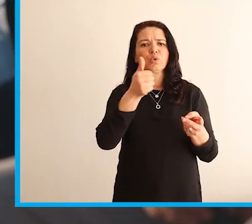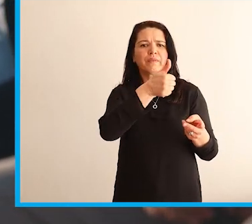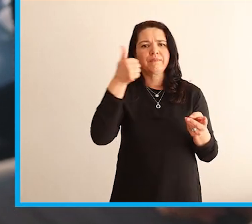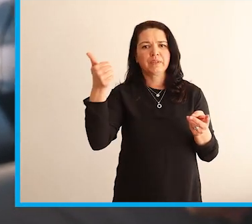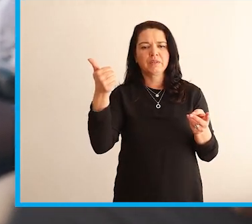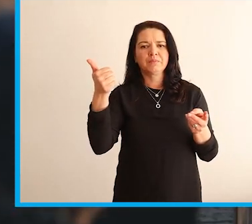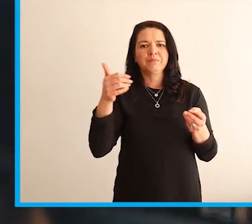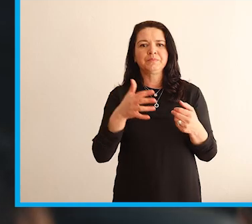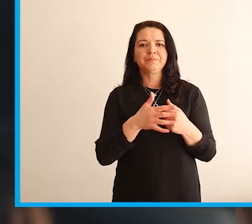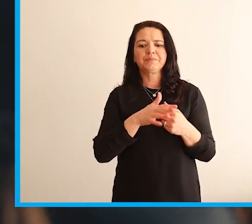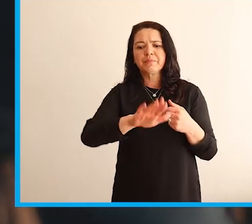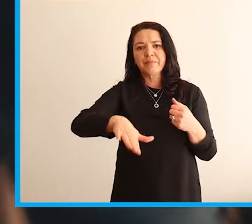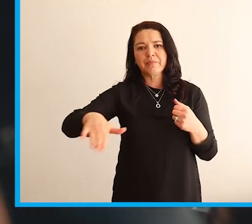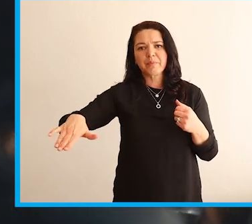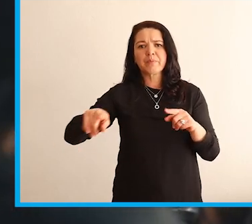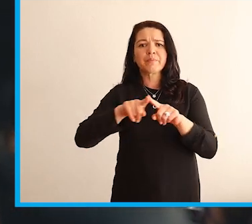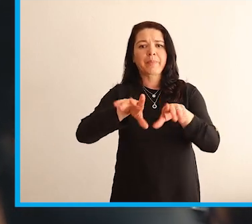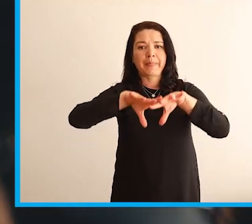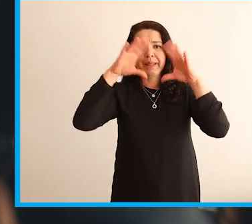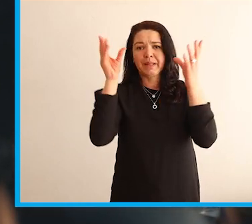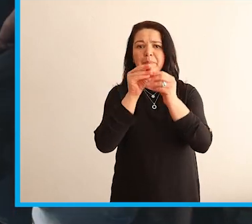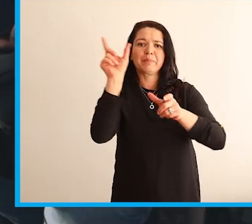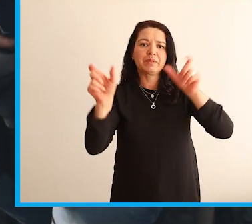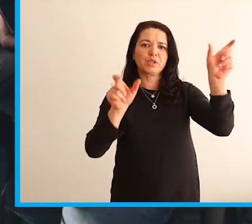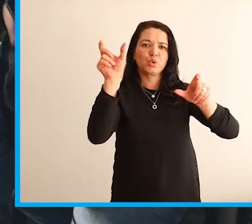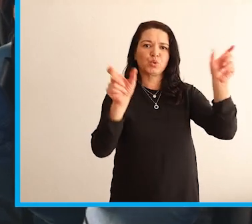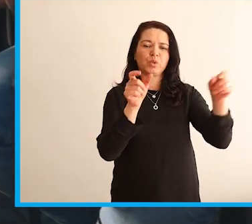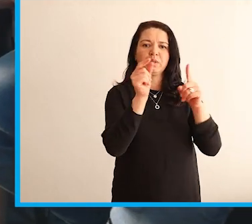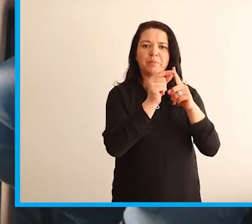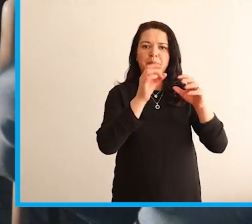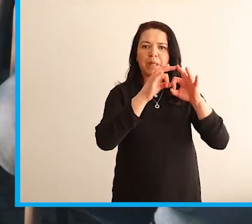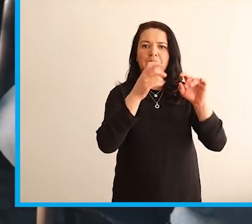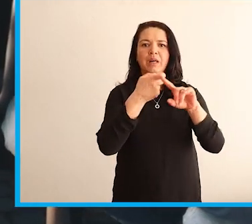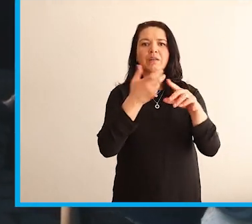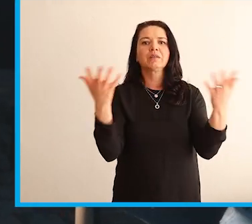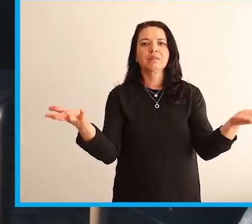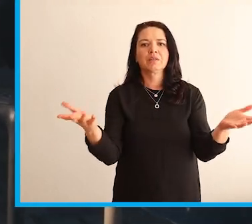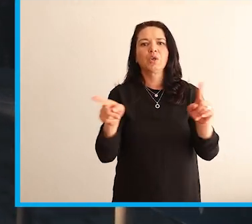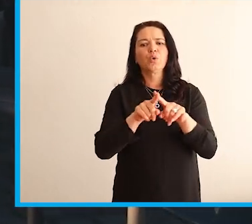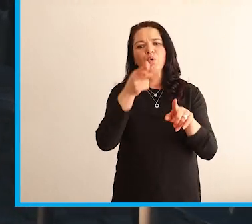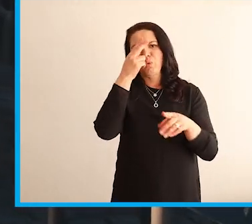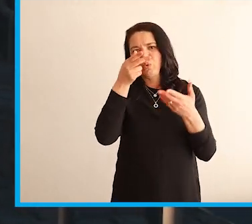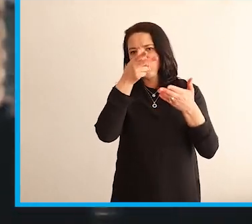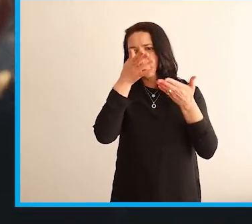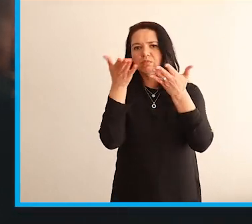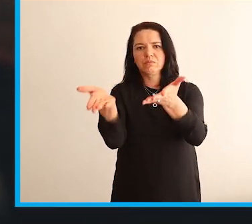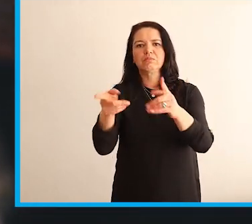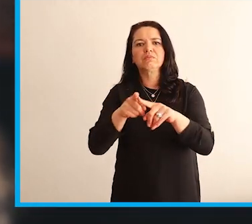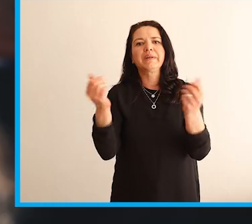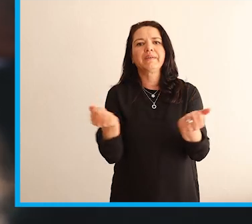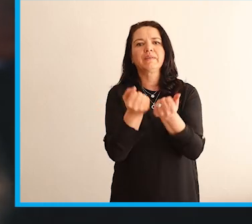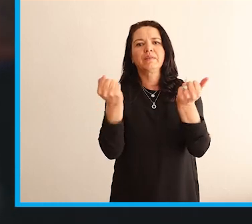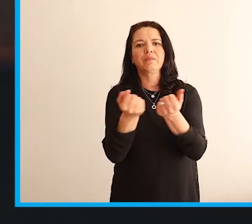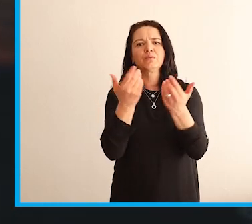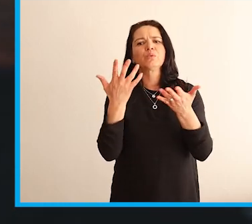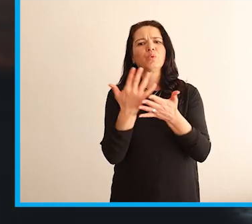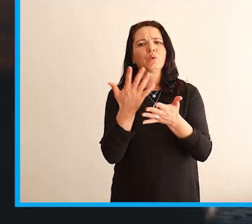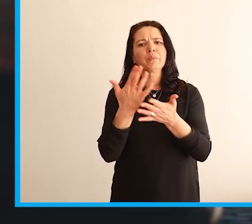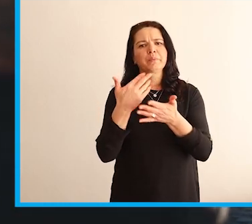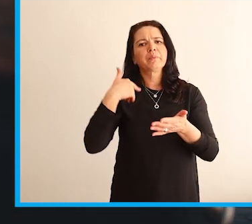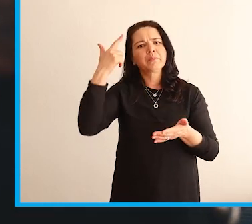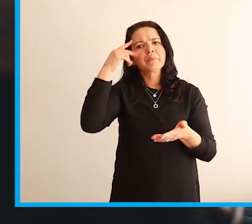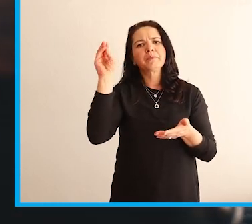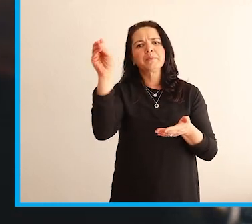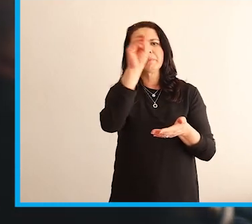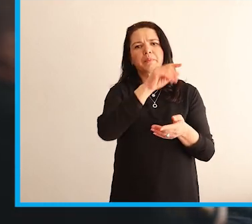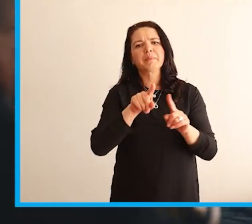vetëm për fëmijët edhe gjithë personat me aftësi të kufizuar, cilëve ju dedikohet ky aktivitet. Kemi përmend jo vetëm unë, por shumë